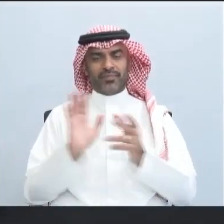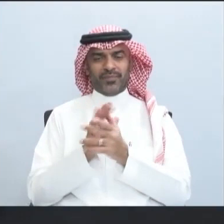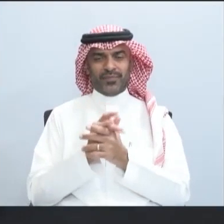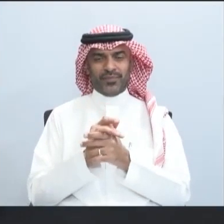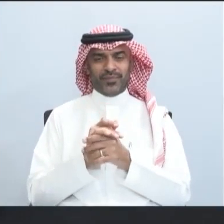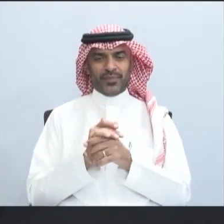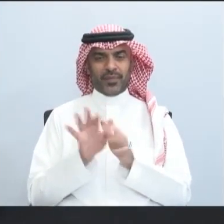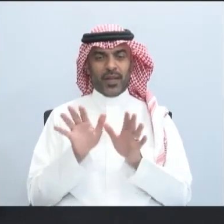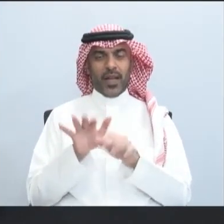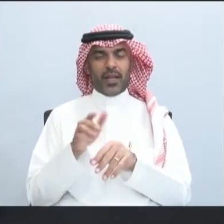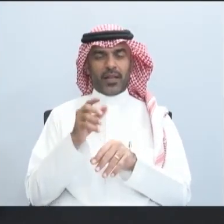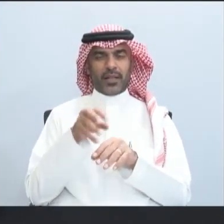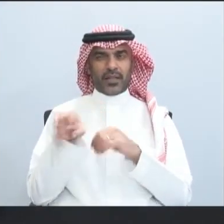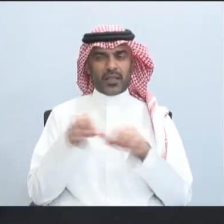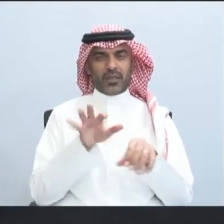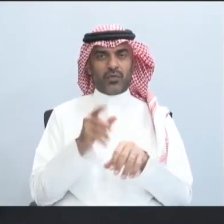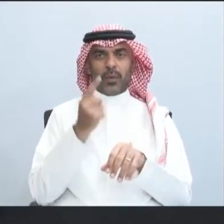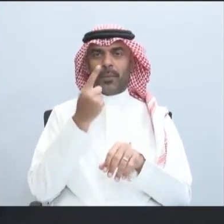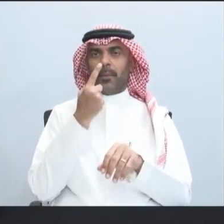الرائحه ممتاز